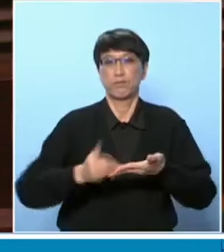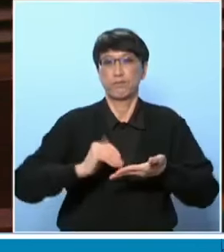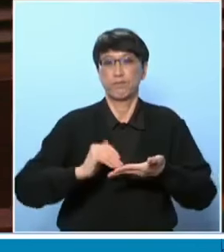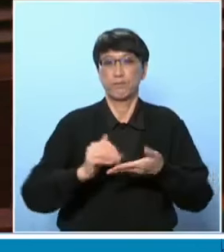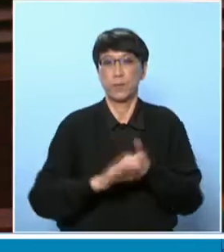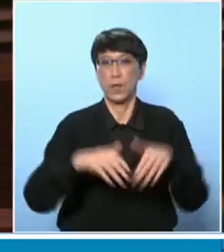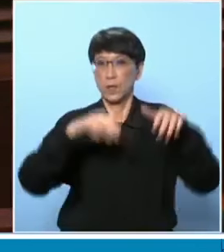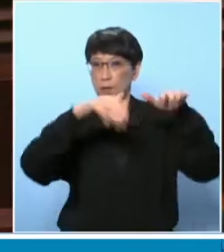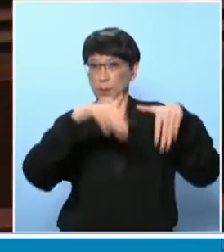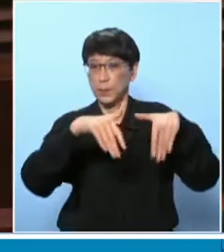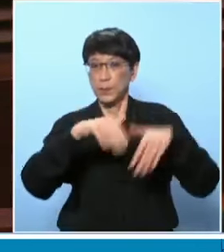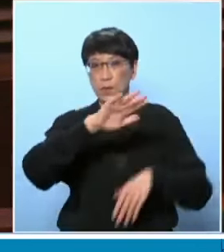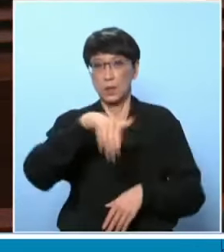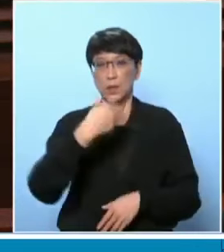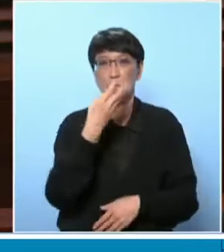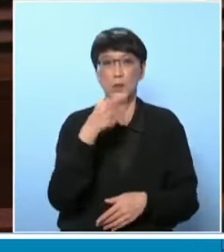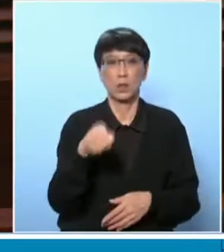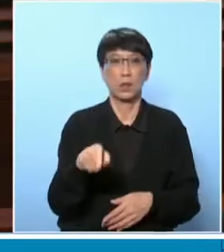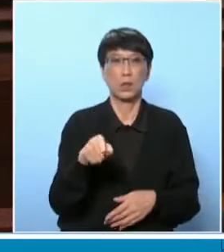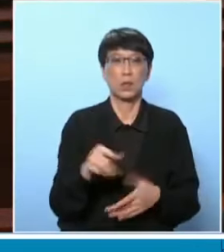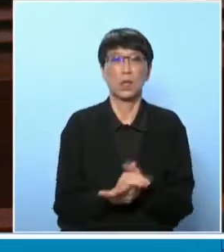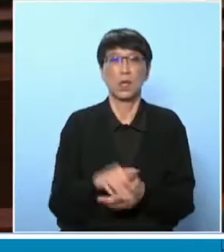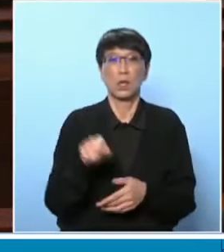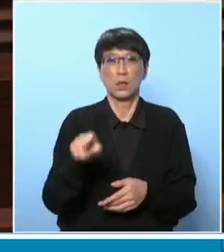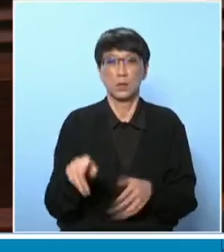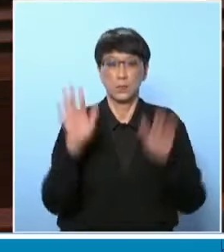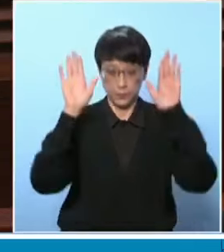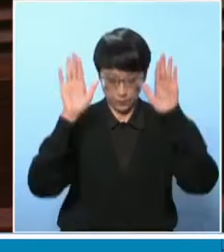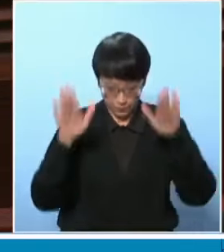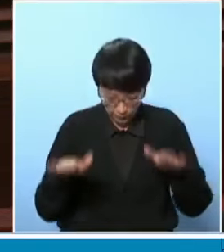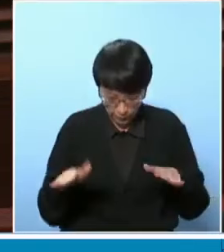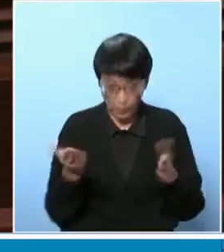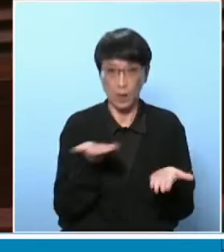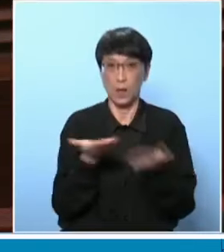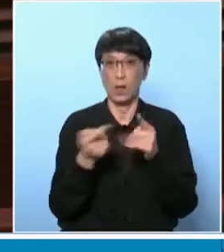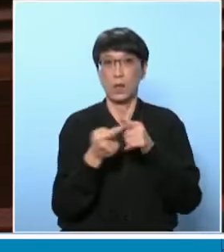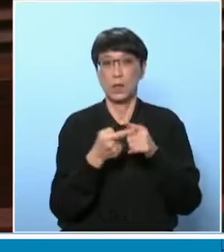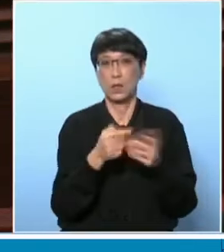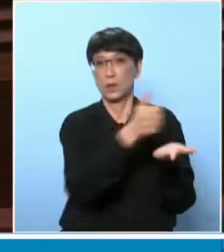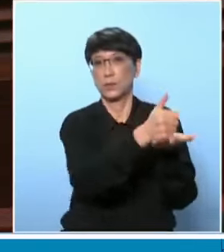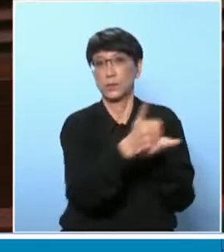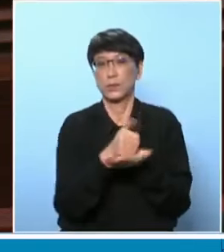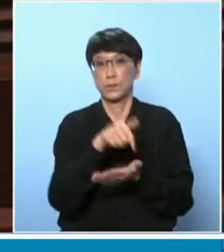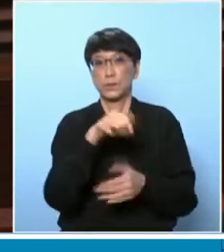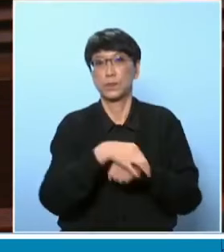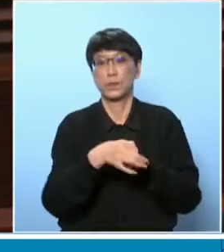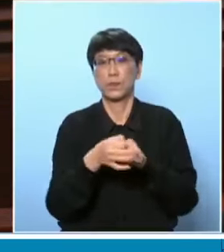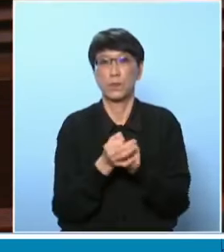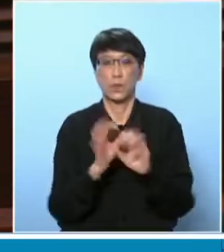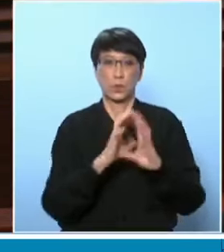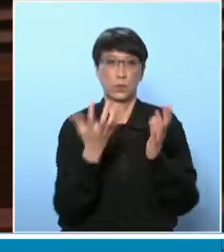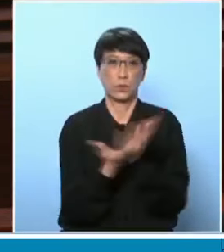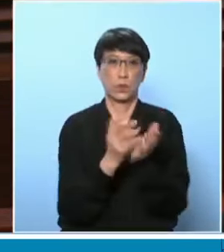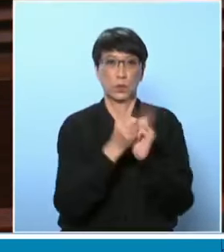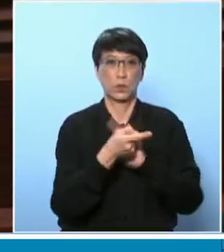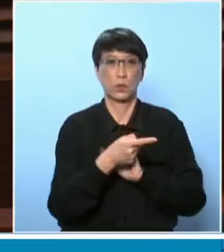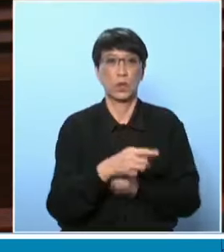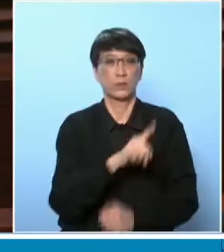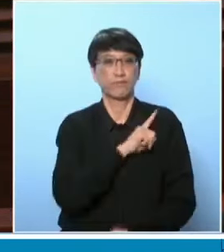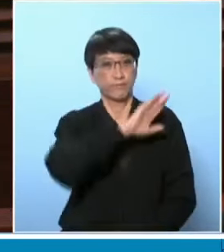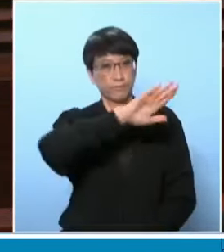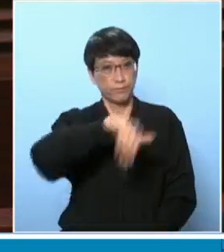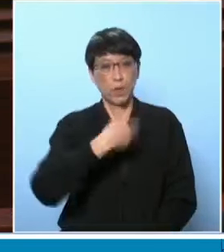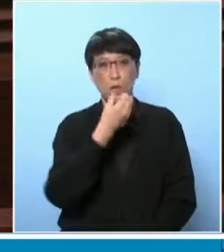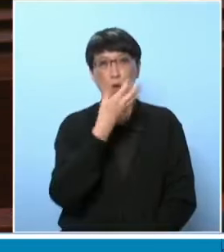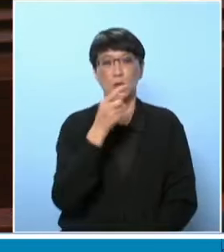同時旅發局亦積極在穆斯林客源市場推廣香港旅遊，邀請穆斯林地區的媒體代表親身訪